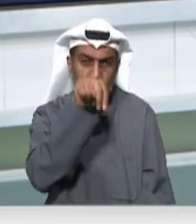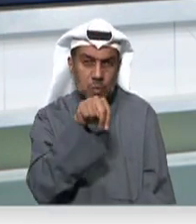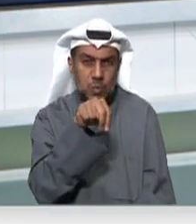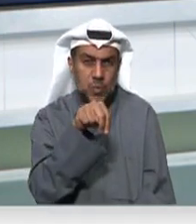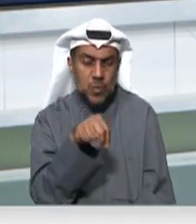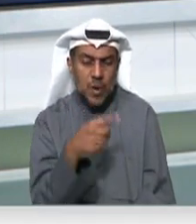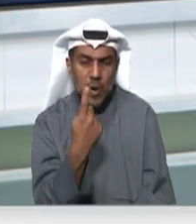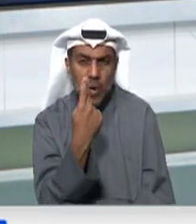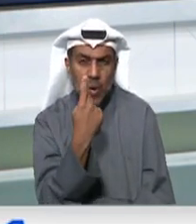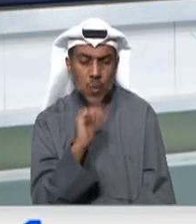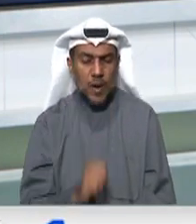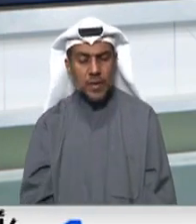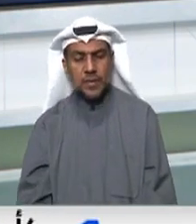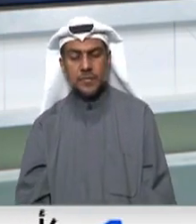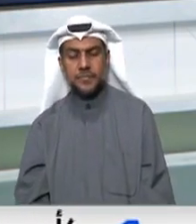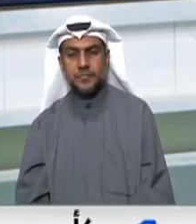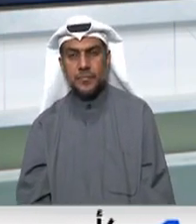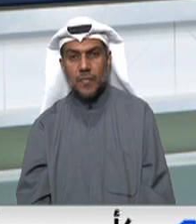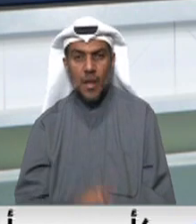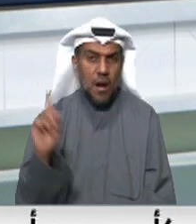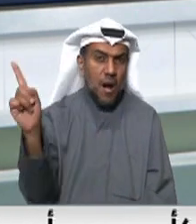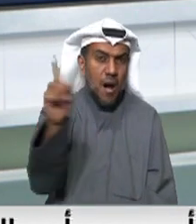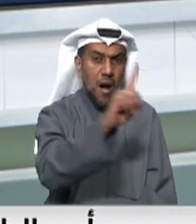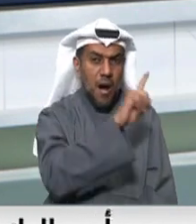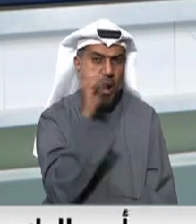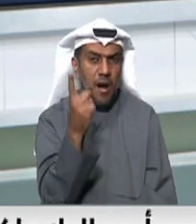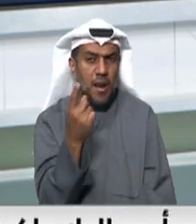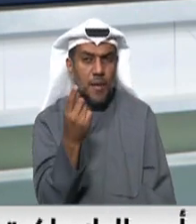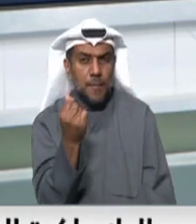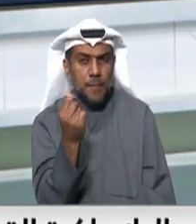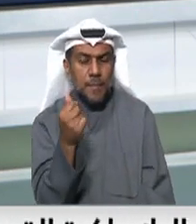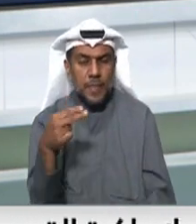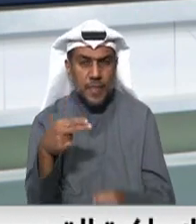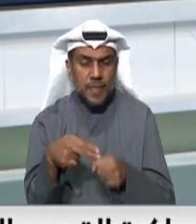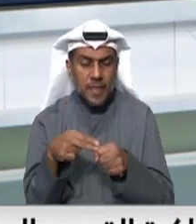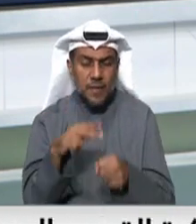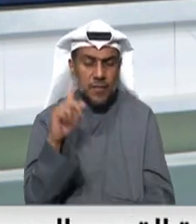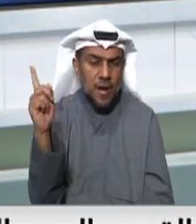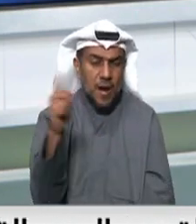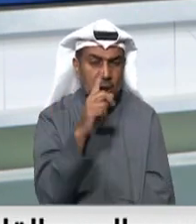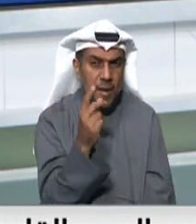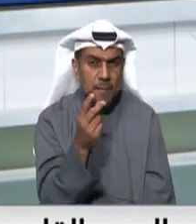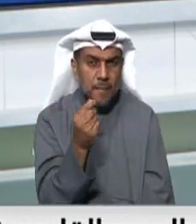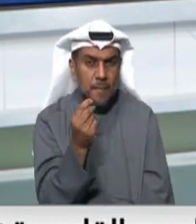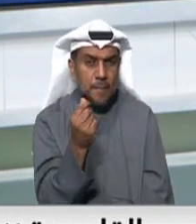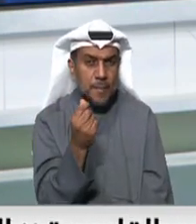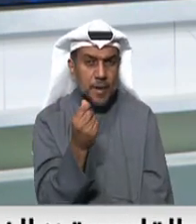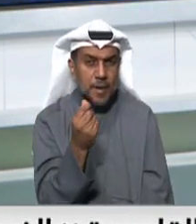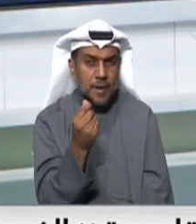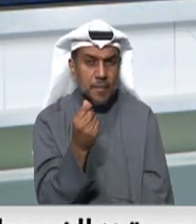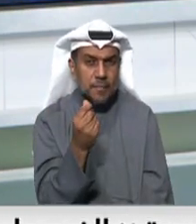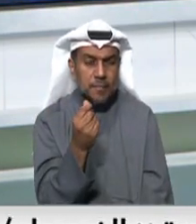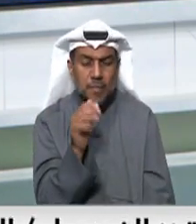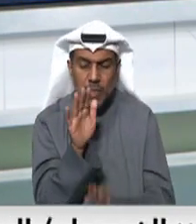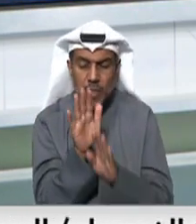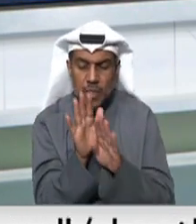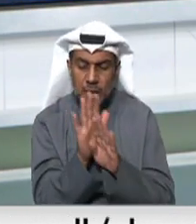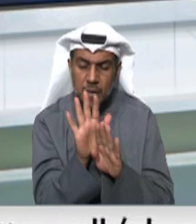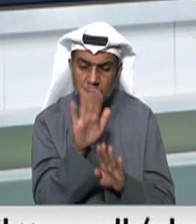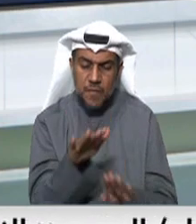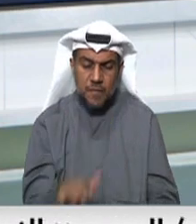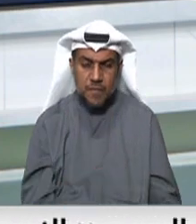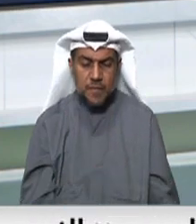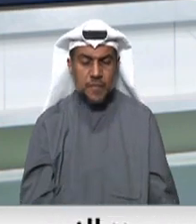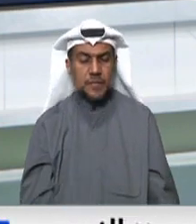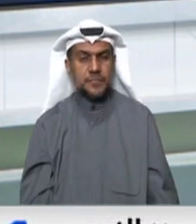للبرم الواحد اما عالميا فقد ارتفعت اسعار النفط العالميه مدعومه باشارات من مجلس الاحتياطي